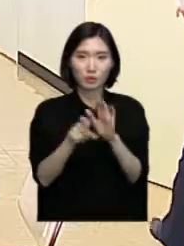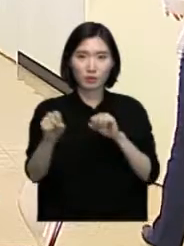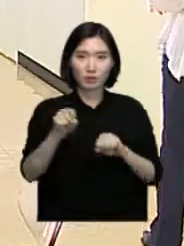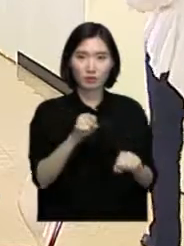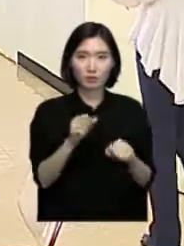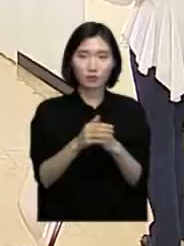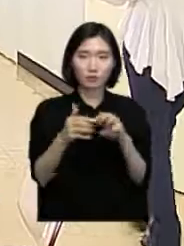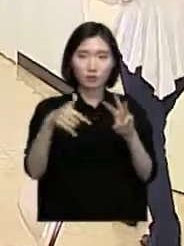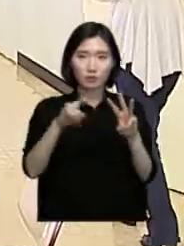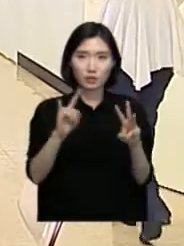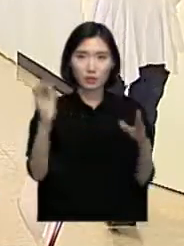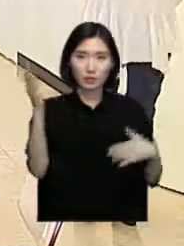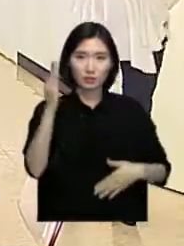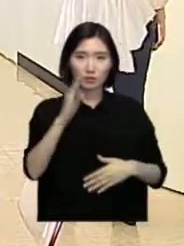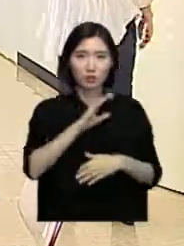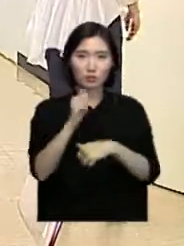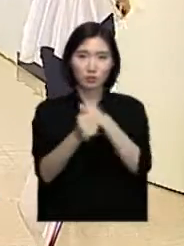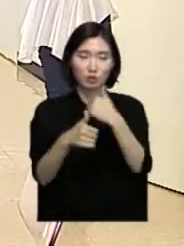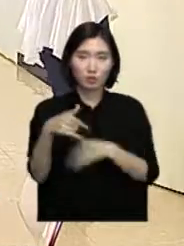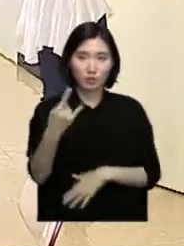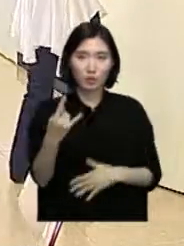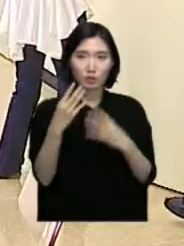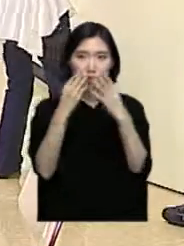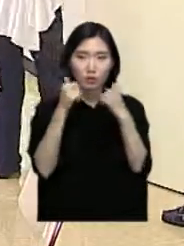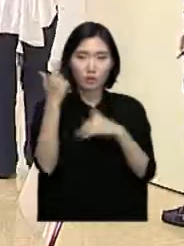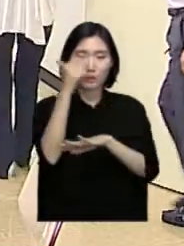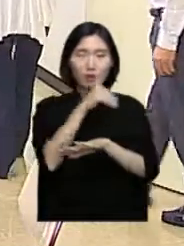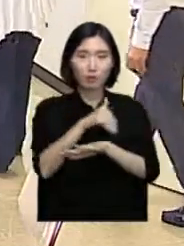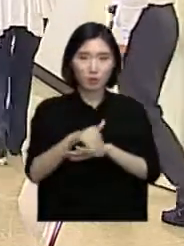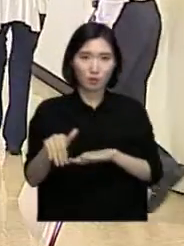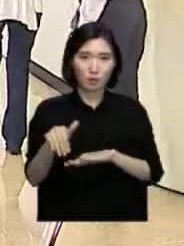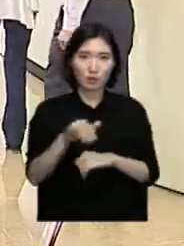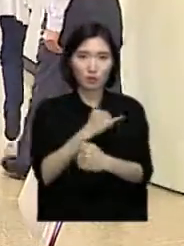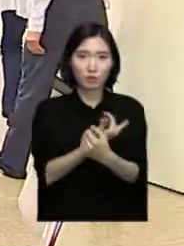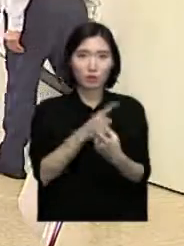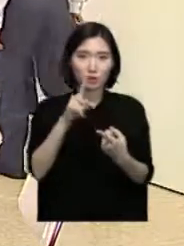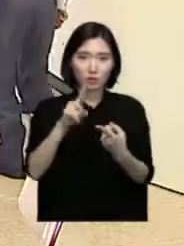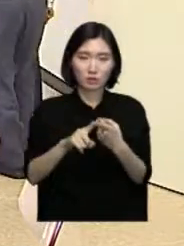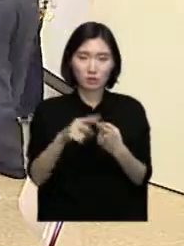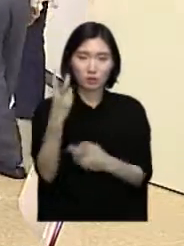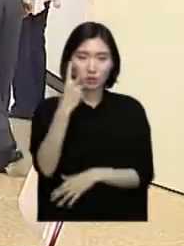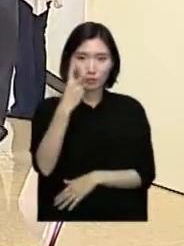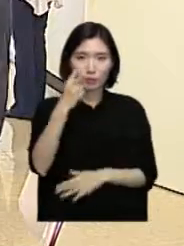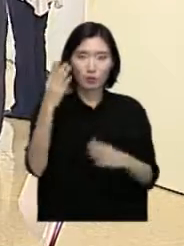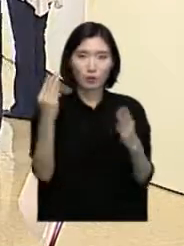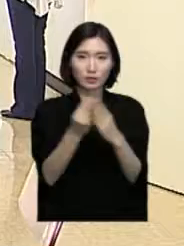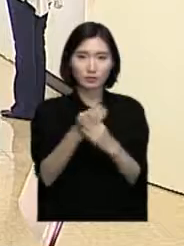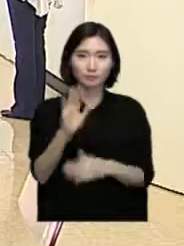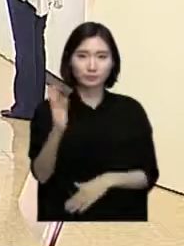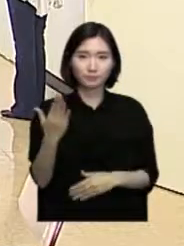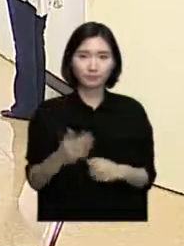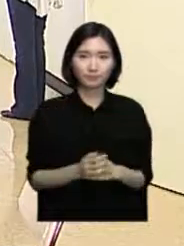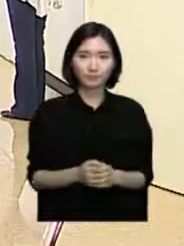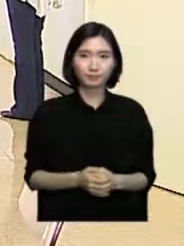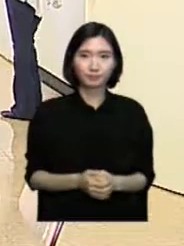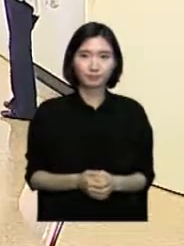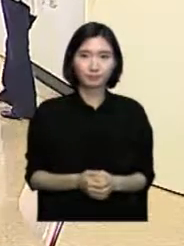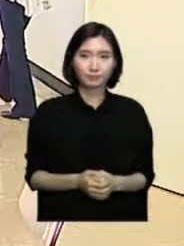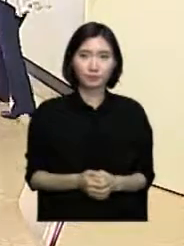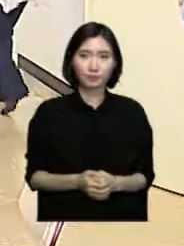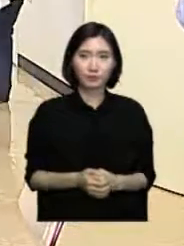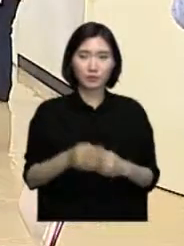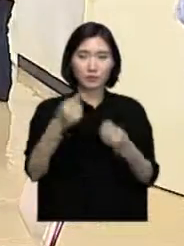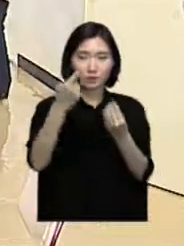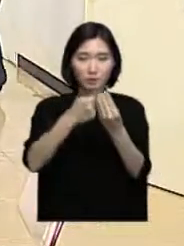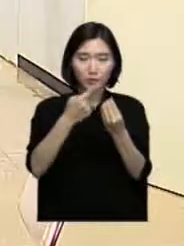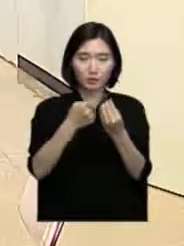3기 학생인권위원회에서는 학생인권종합계획을 검토하고 완성을 하게 될 거고요. 그리고 이제